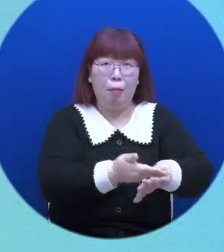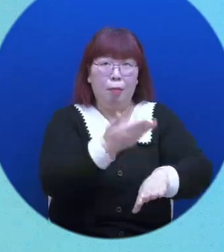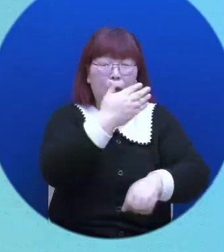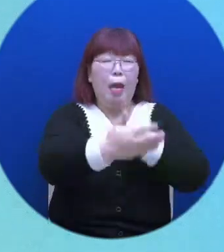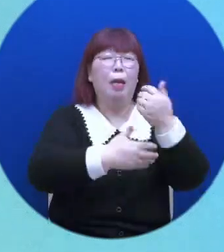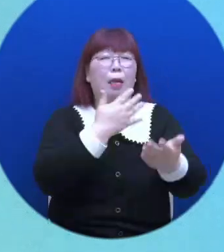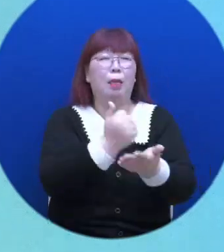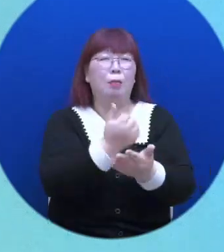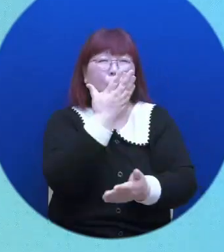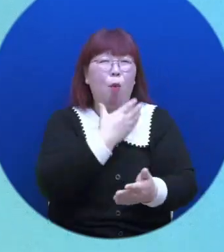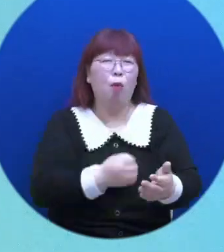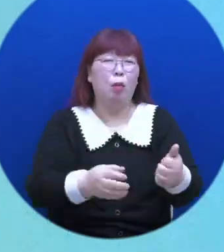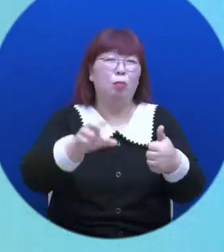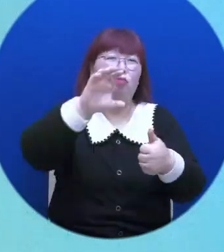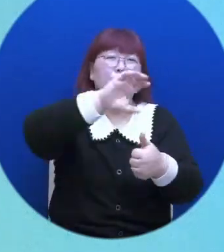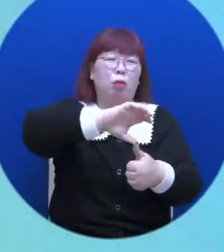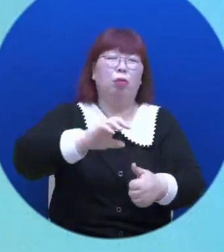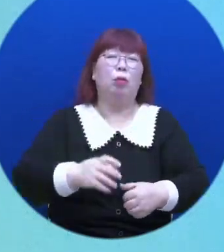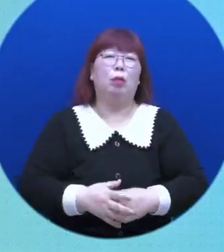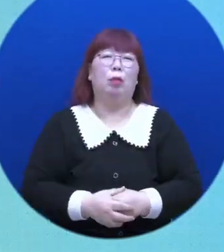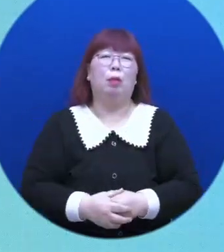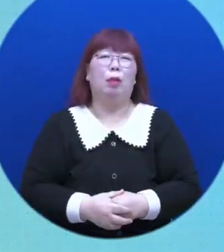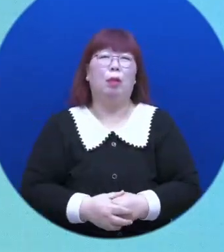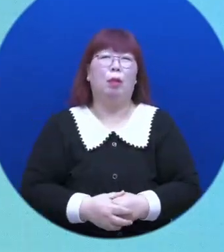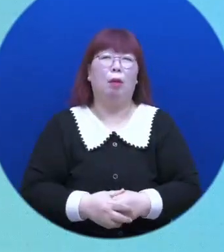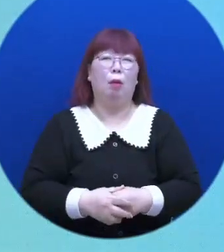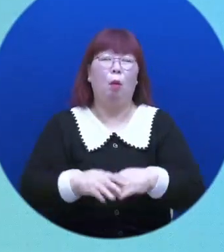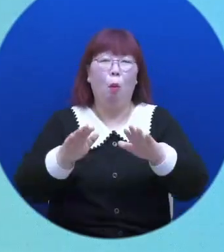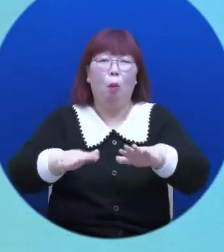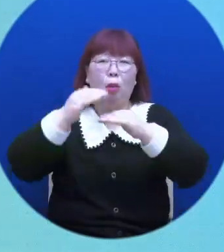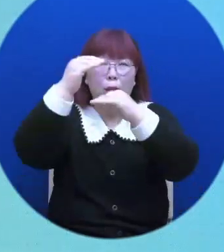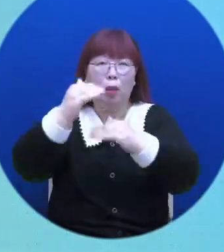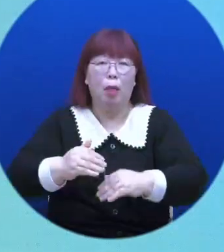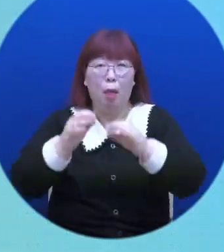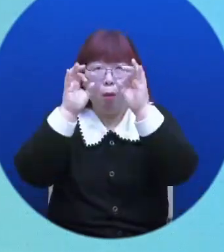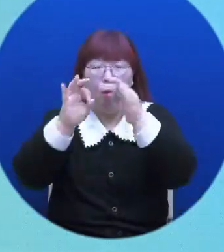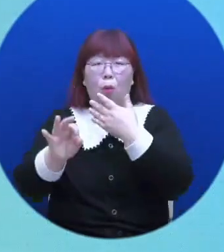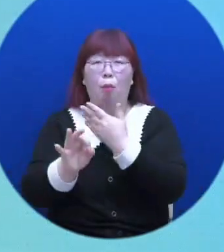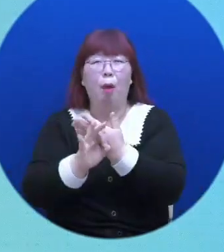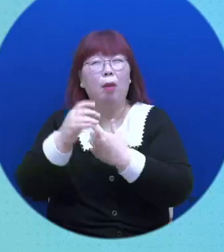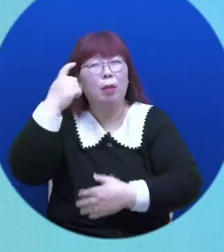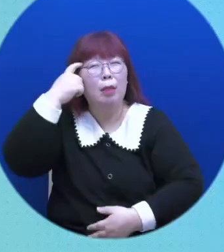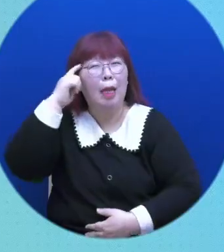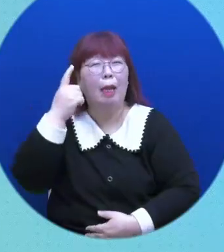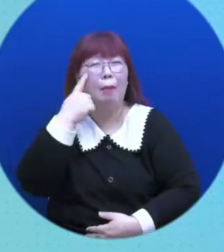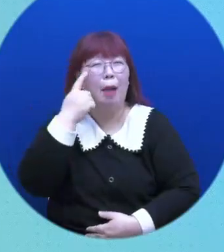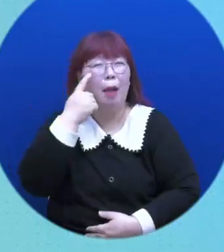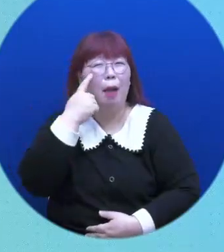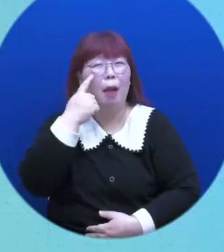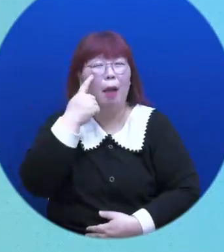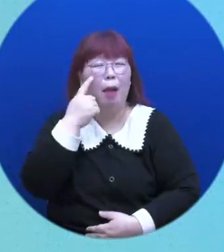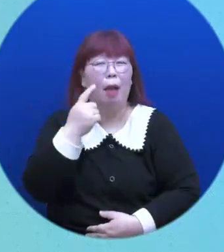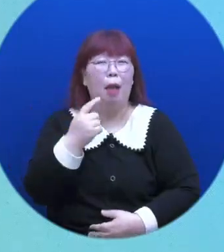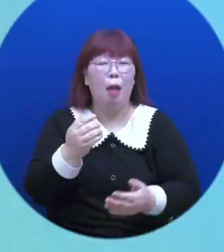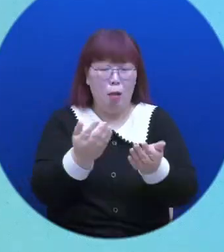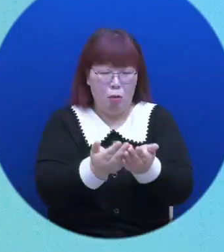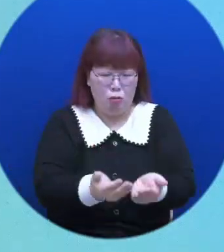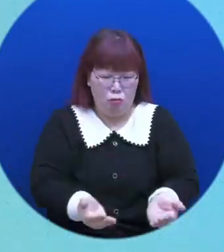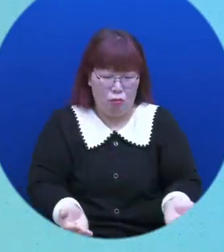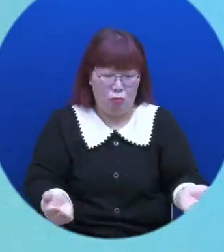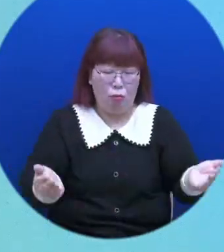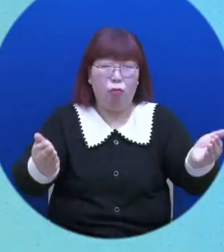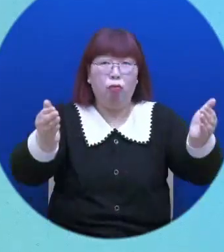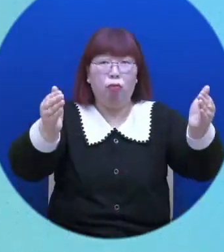복을 부어주는 겁니다. 오늘 본문에서 생각하여 보라. 음복이 패인